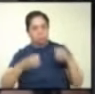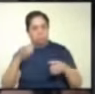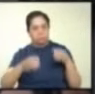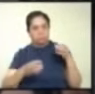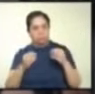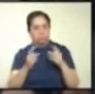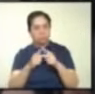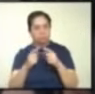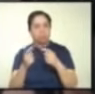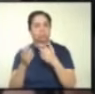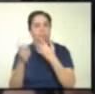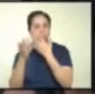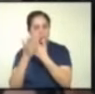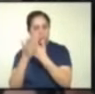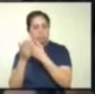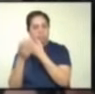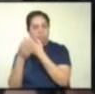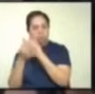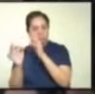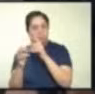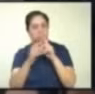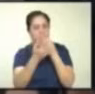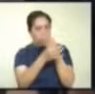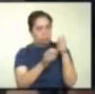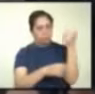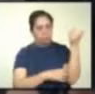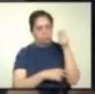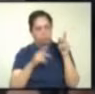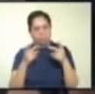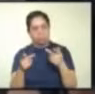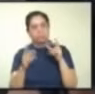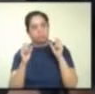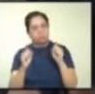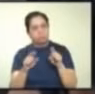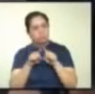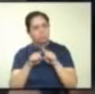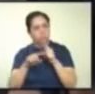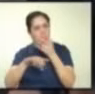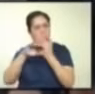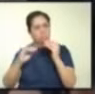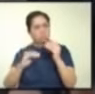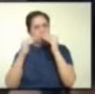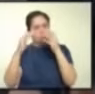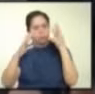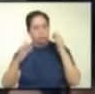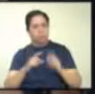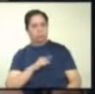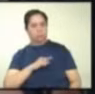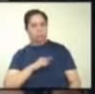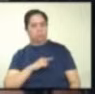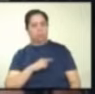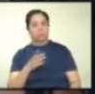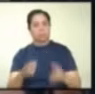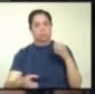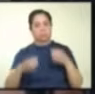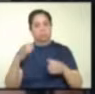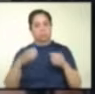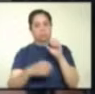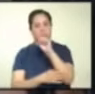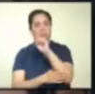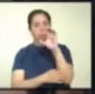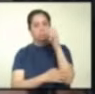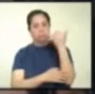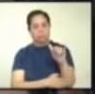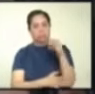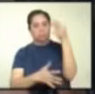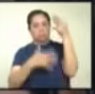na i-convict ang ilan at i-acquit naman ang ibang mga akusado. Pwede pa rin daw umapela ang mga natulang guilty. Ang Korte Suprema pa rin daw